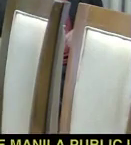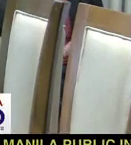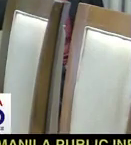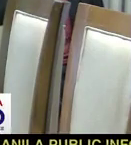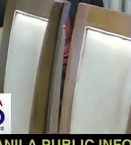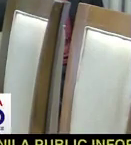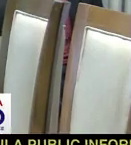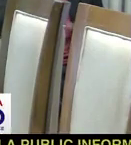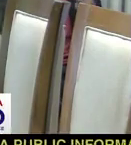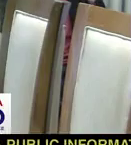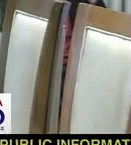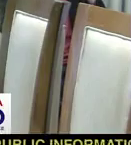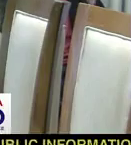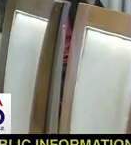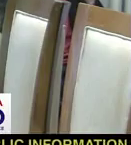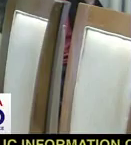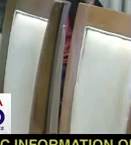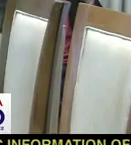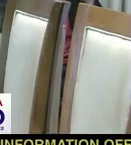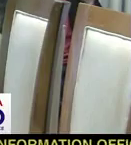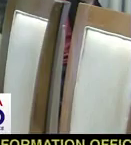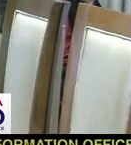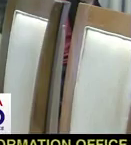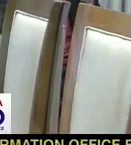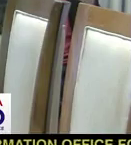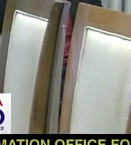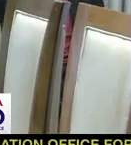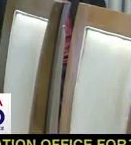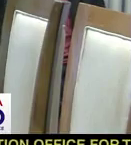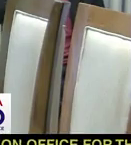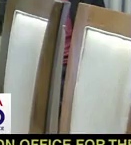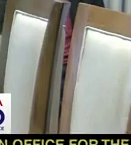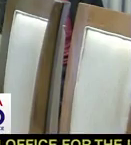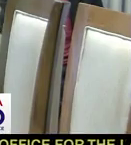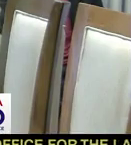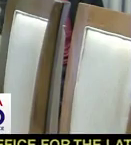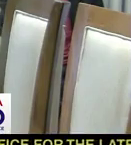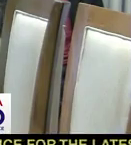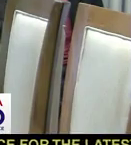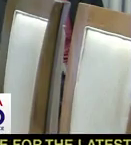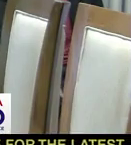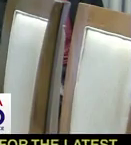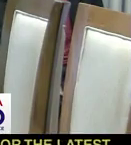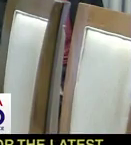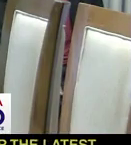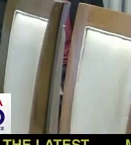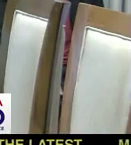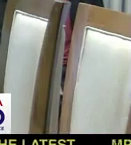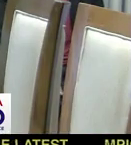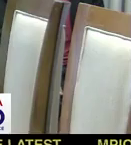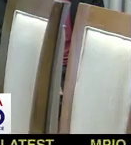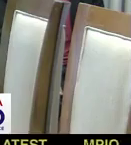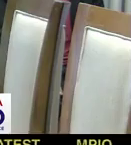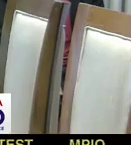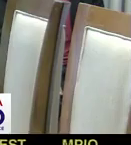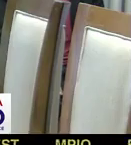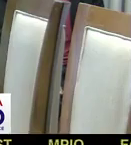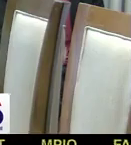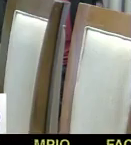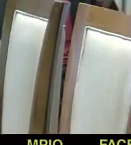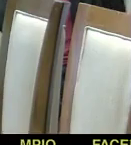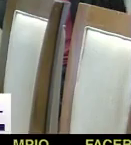Sad to say. Oh, now, hindi na hindi mo papansin. Kasi pagda mo, makikita mo. Oh, yun o. Oh. Ano na, paano